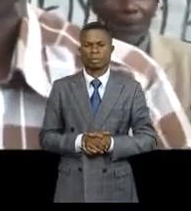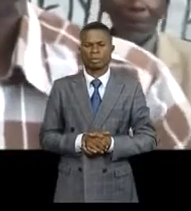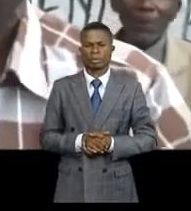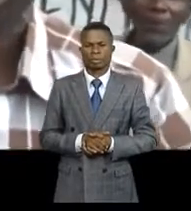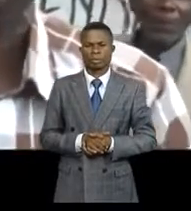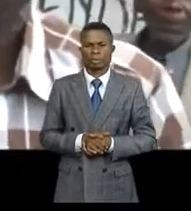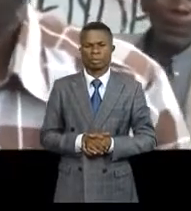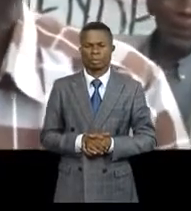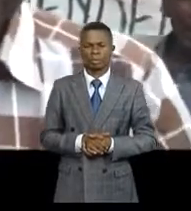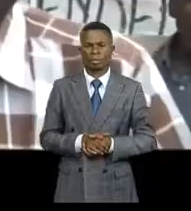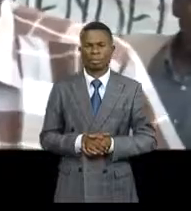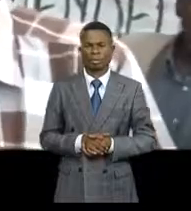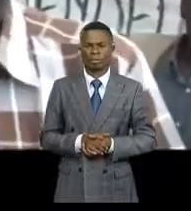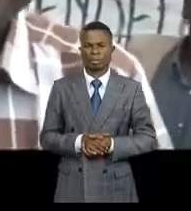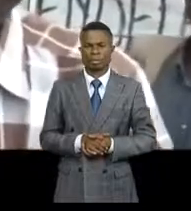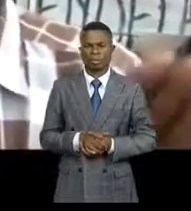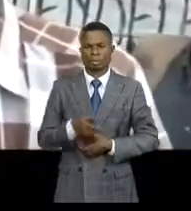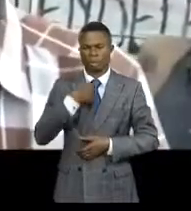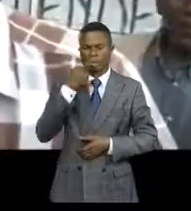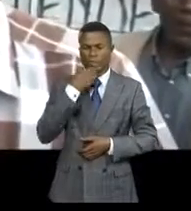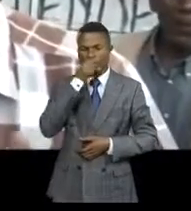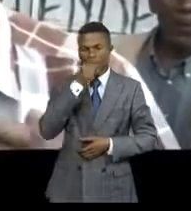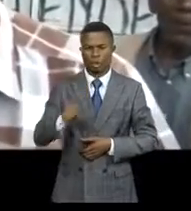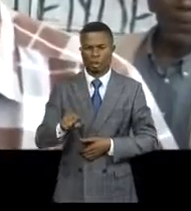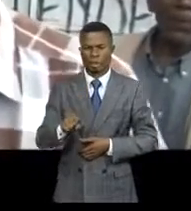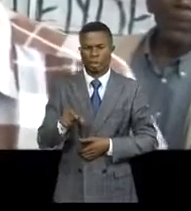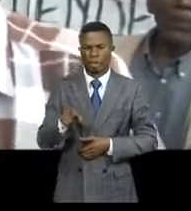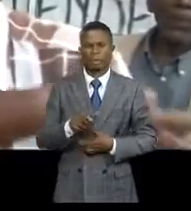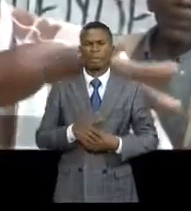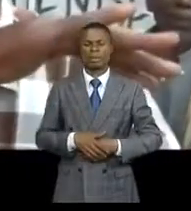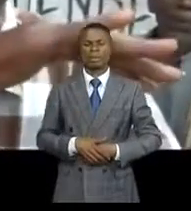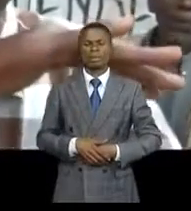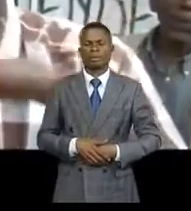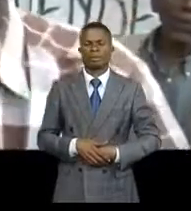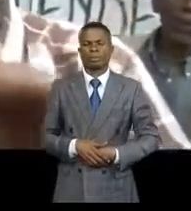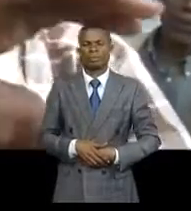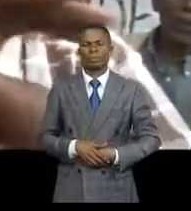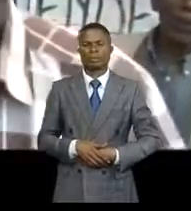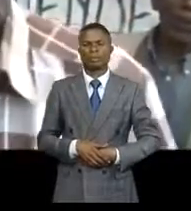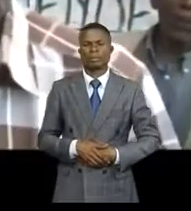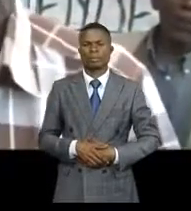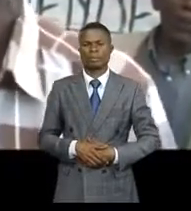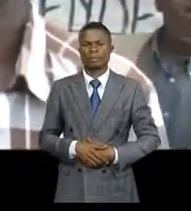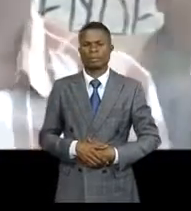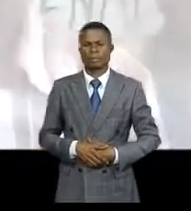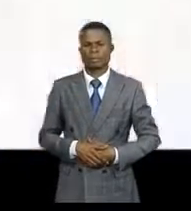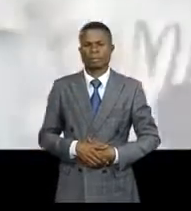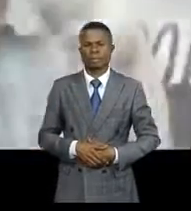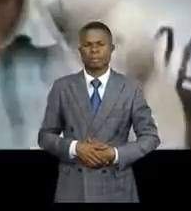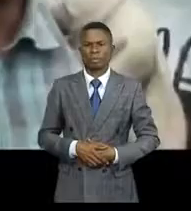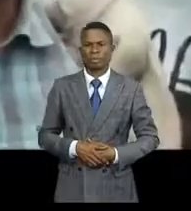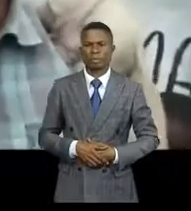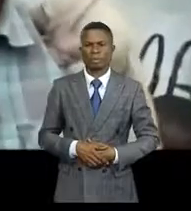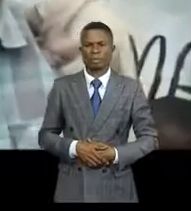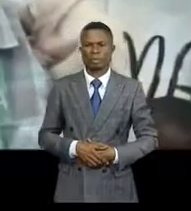y a go samanjo, et ni mekua, l'été y a go chumuli aviot, il n'a pas de cana, gokata, bubaya, wa kibandi.